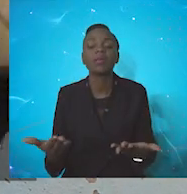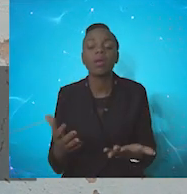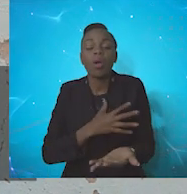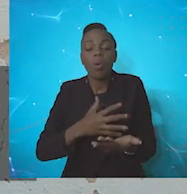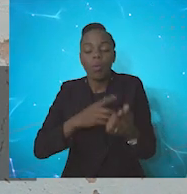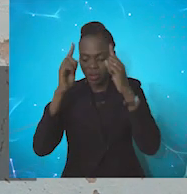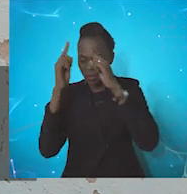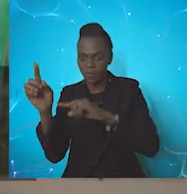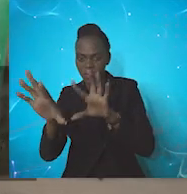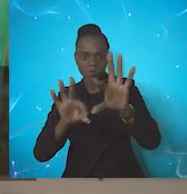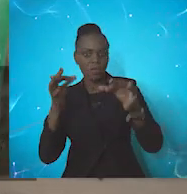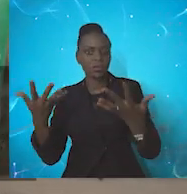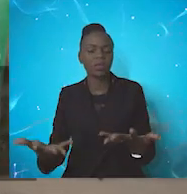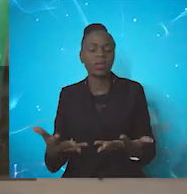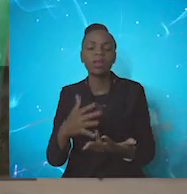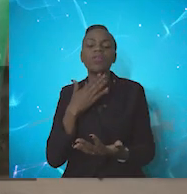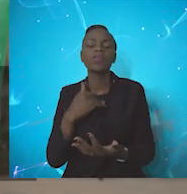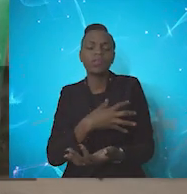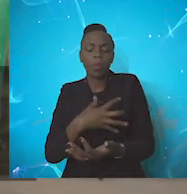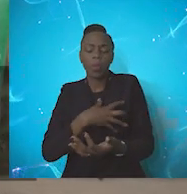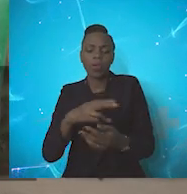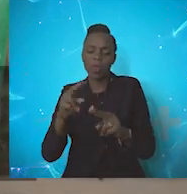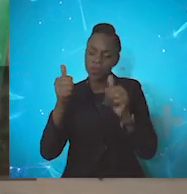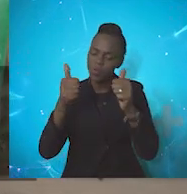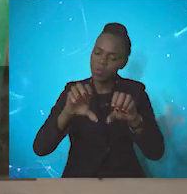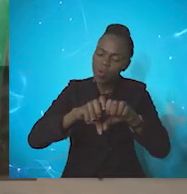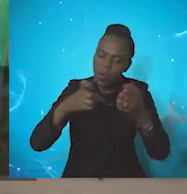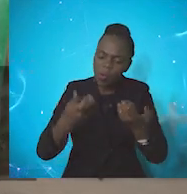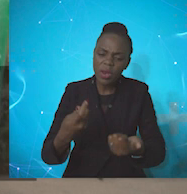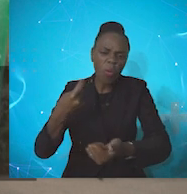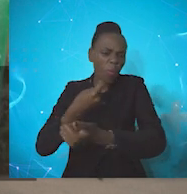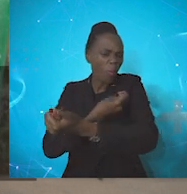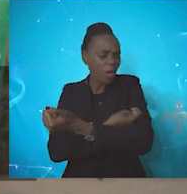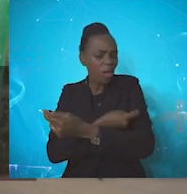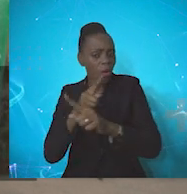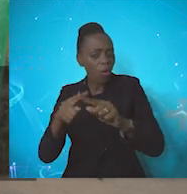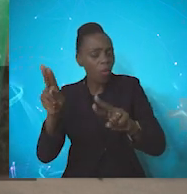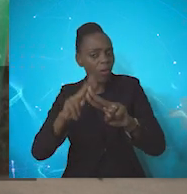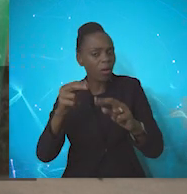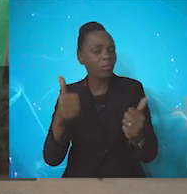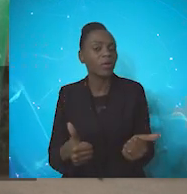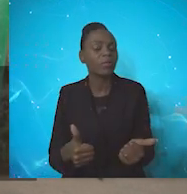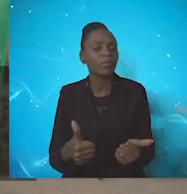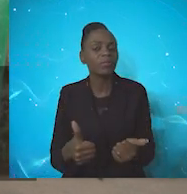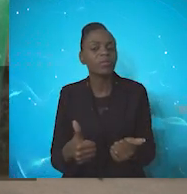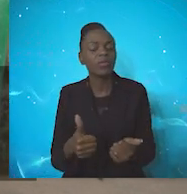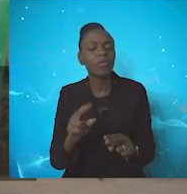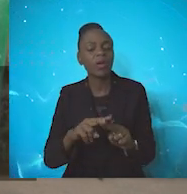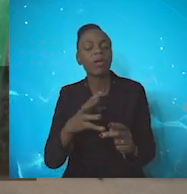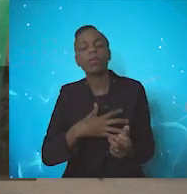Moyo ndi info usankaja. Mwafuna moyo. Kulibwanji ya kupinde, akubaye Jackson yo. Kume iwe utani. Ndikare ni